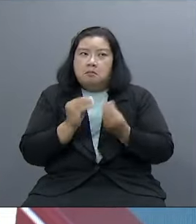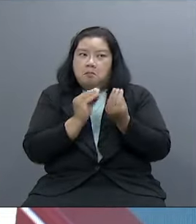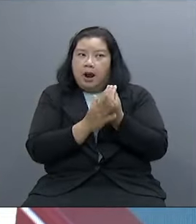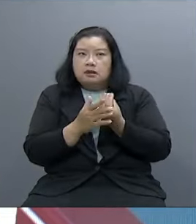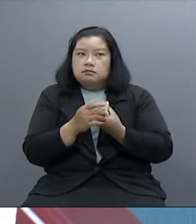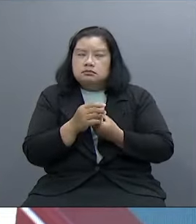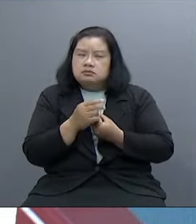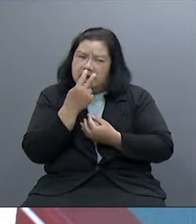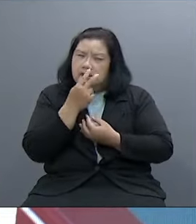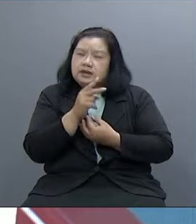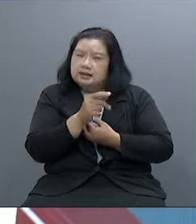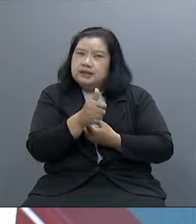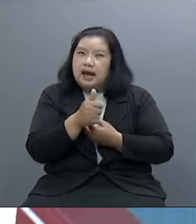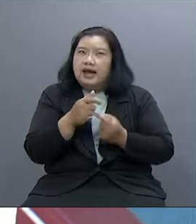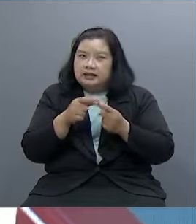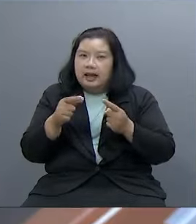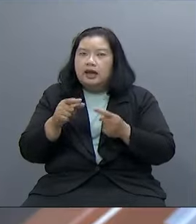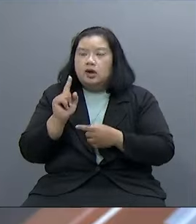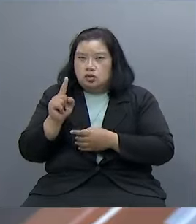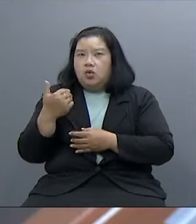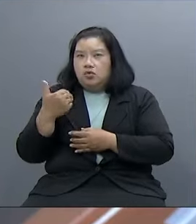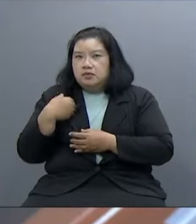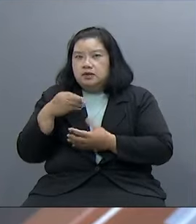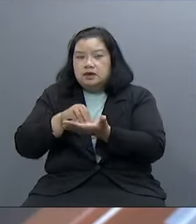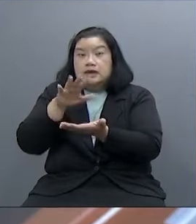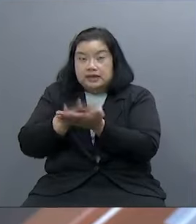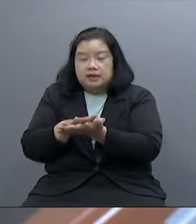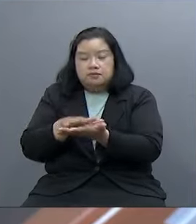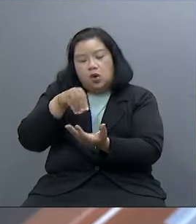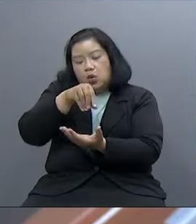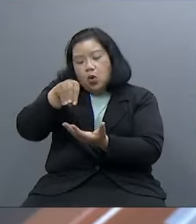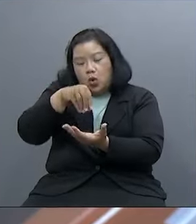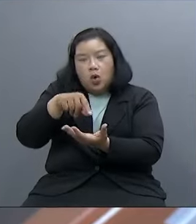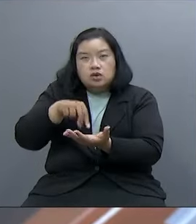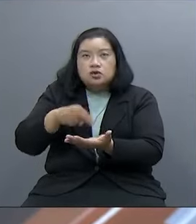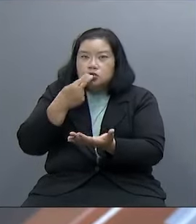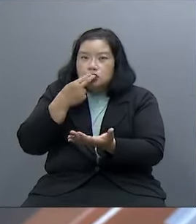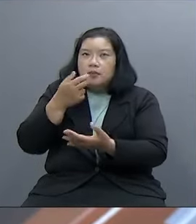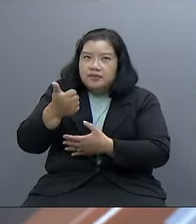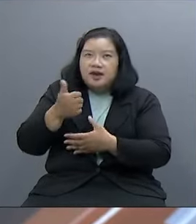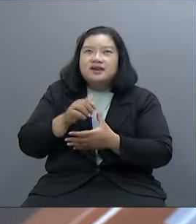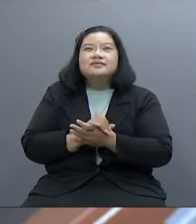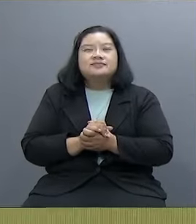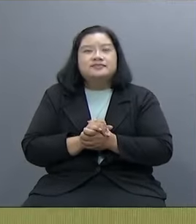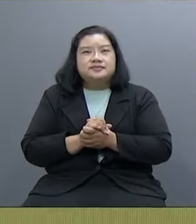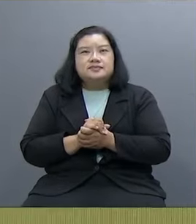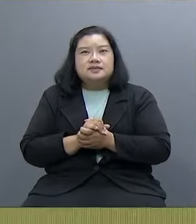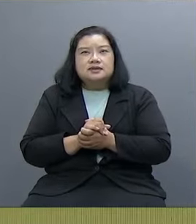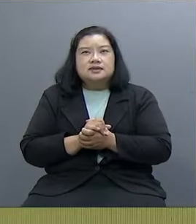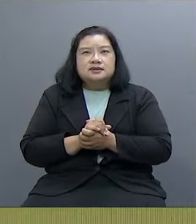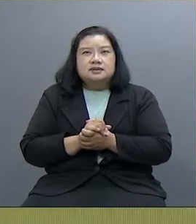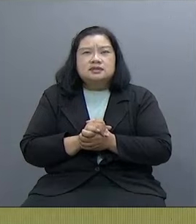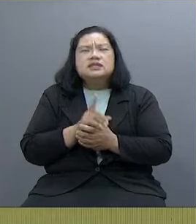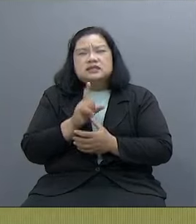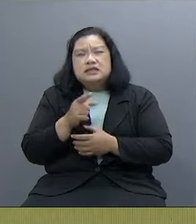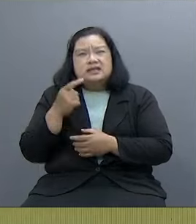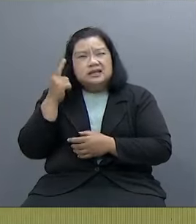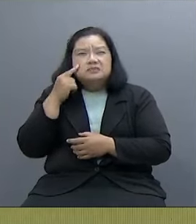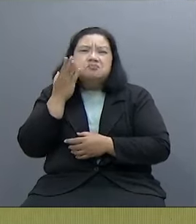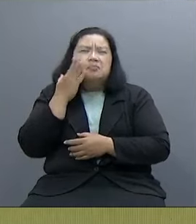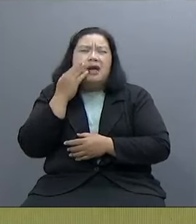องเอาไปทอด กระเทียมเจียวเยอะๆลาดไปเลยซึม ๆชุบแป้งทอด กลับไปใช้เป็นแป้งเหมือนเดิมพี่ว่าง่ายกว่าจริงๆนะท็อป